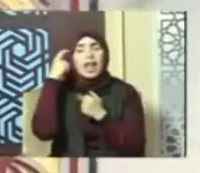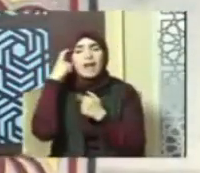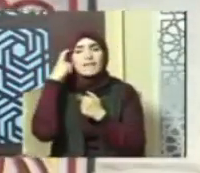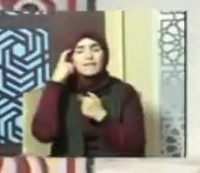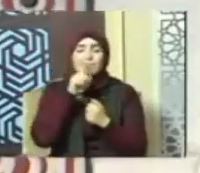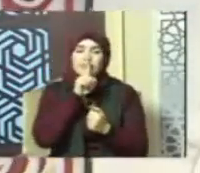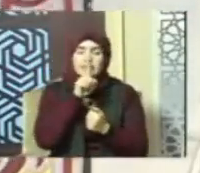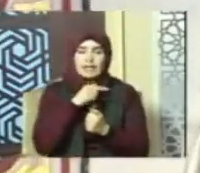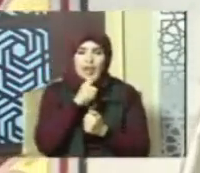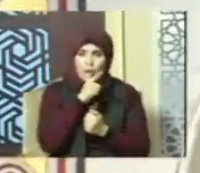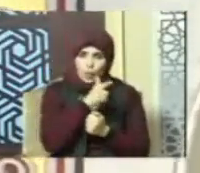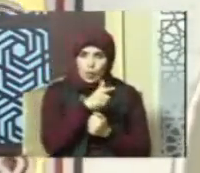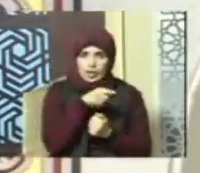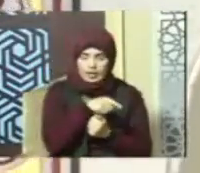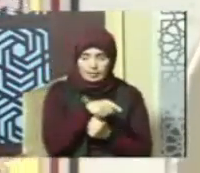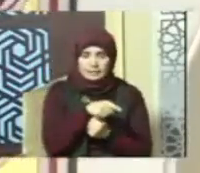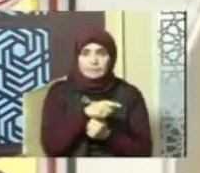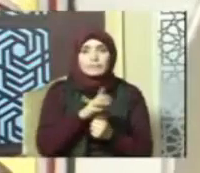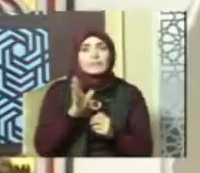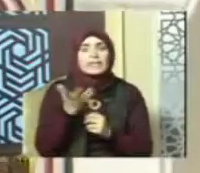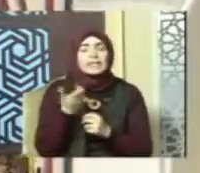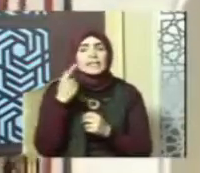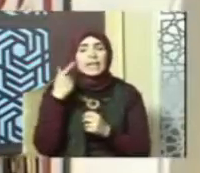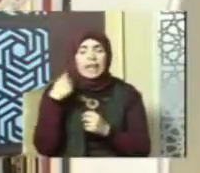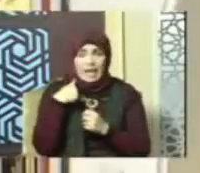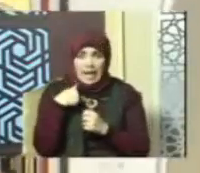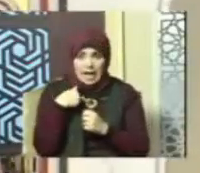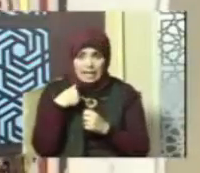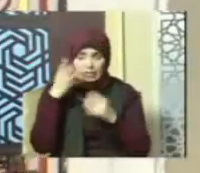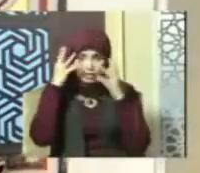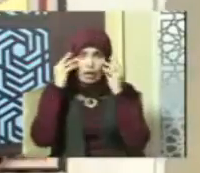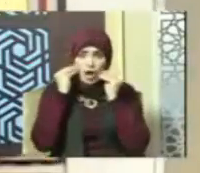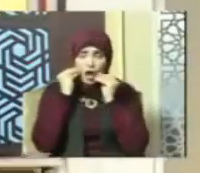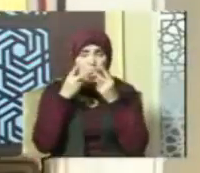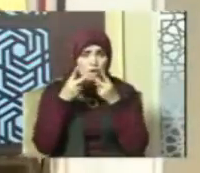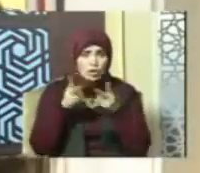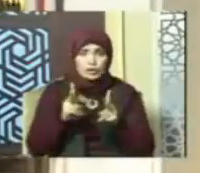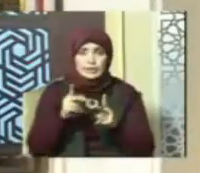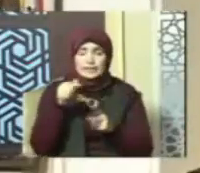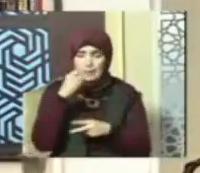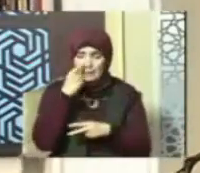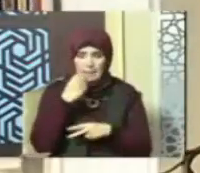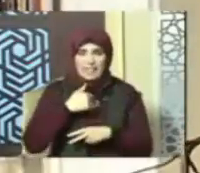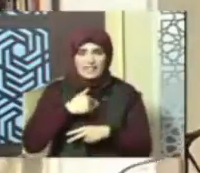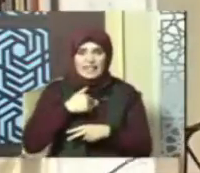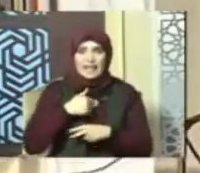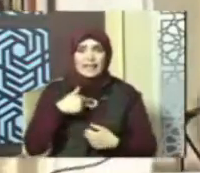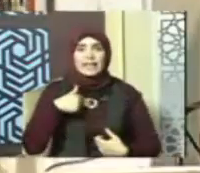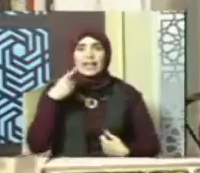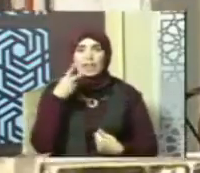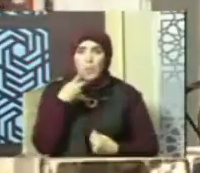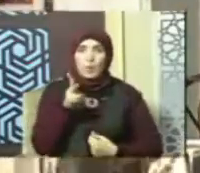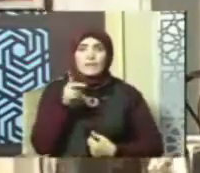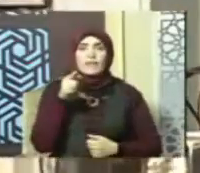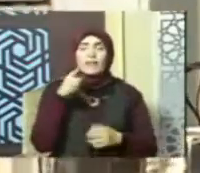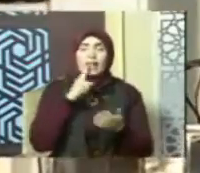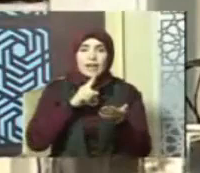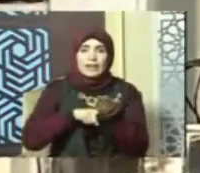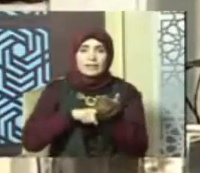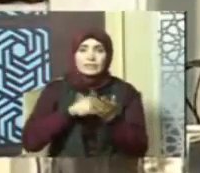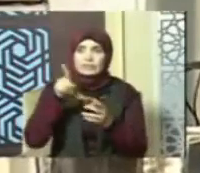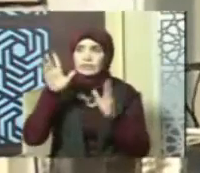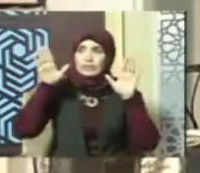لك، كيف رضيت لنفسك، كيف رضيت لنفسك أن